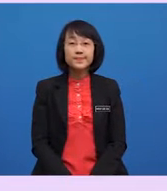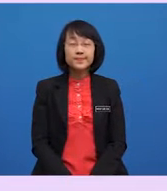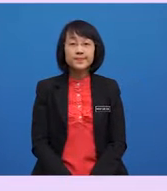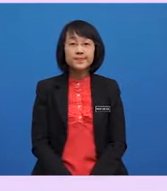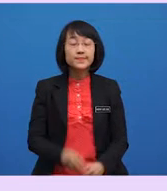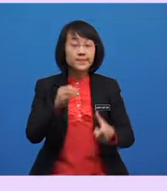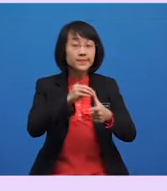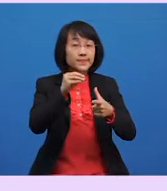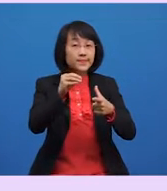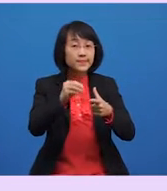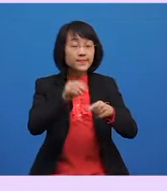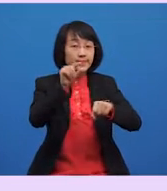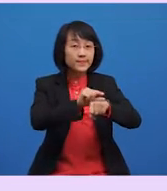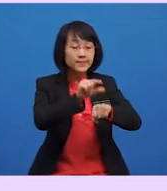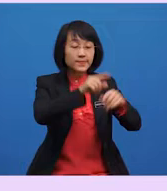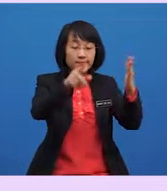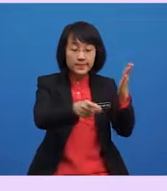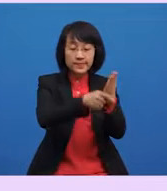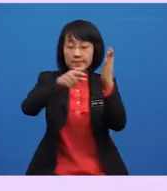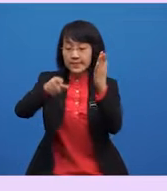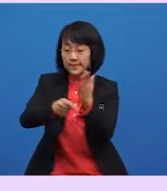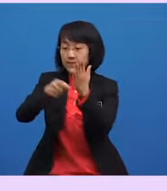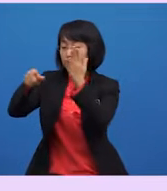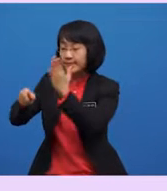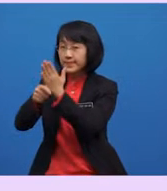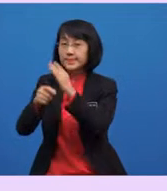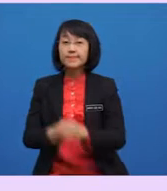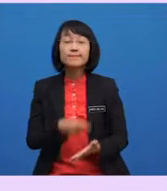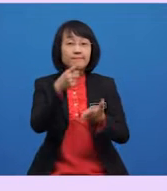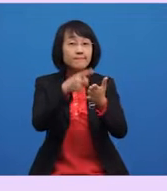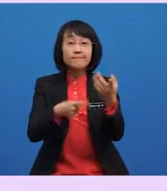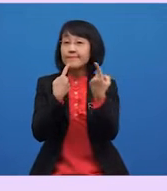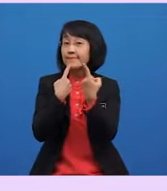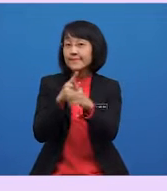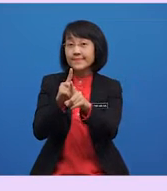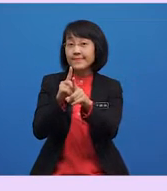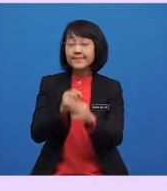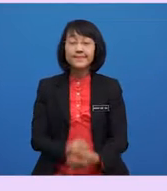menggunakan operasi tambah. Apakah jawapannya?